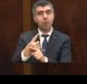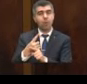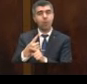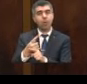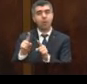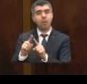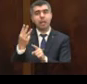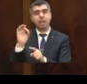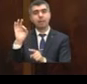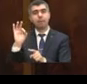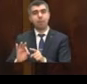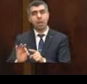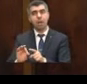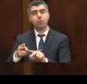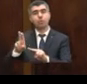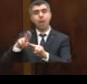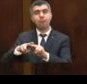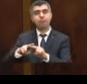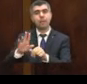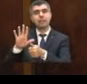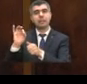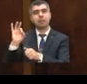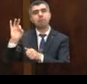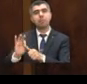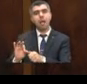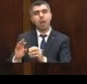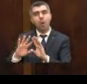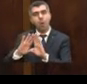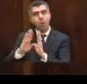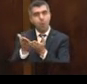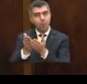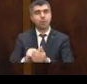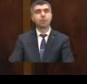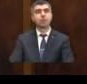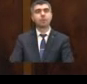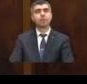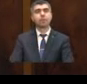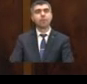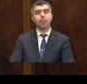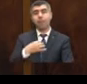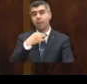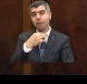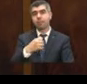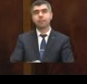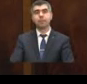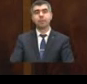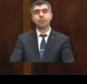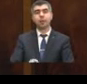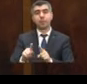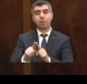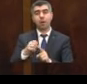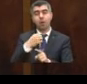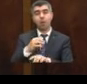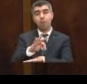العمل، دائما كاين لابار باترونال، أما هذا النظام ما كاينش هذا لابار باترونال. وغير نعطيكم فكرة بالنسبة للكنوبس، سميك كيدير